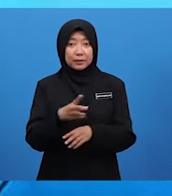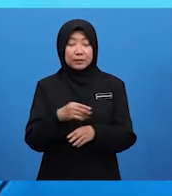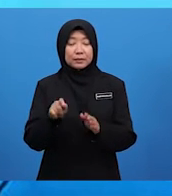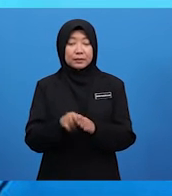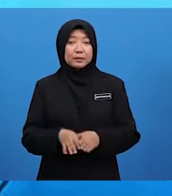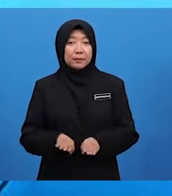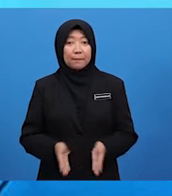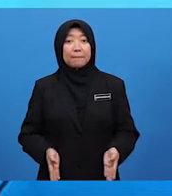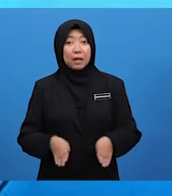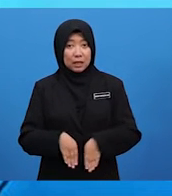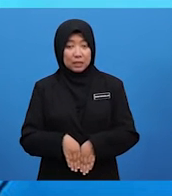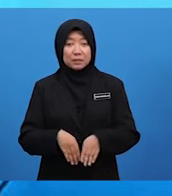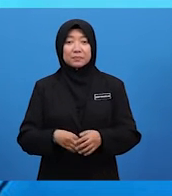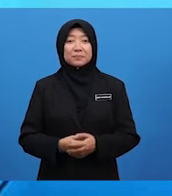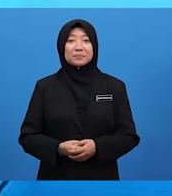terbalik.